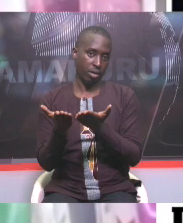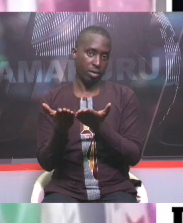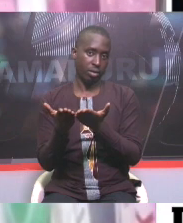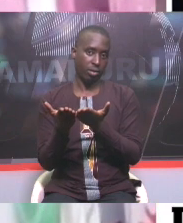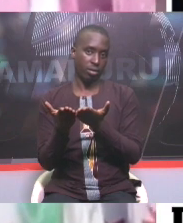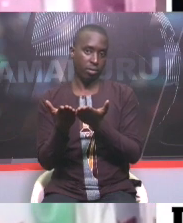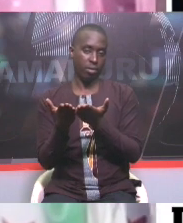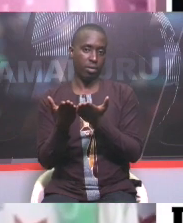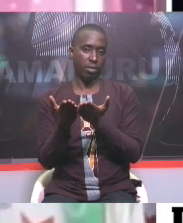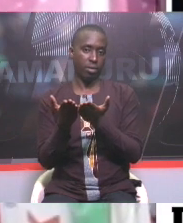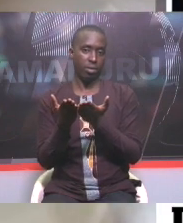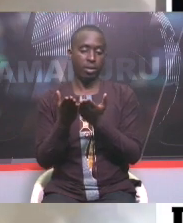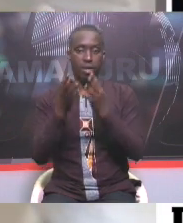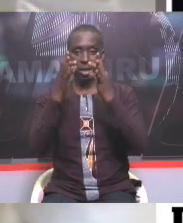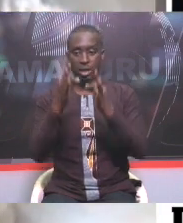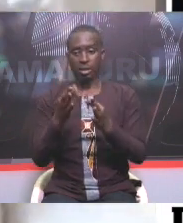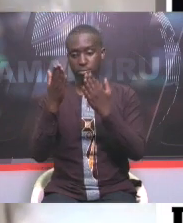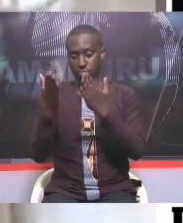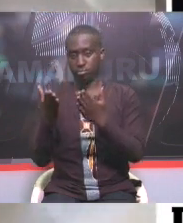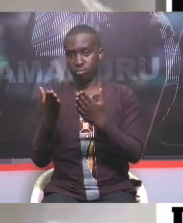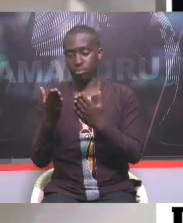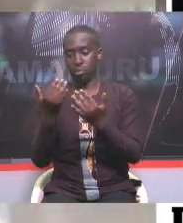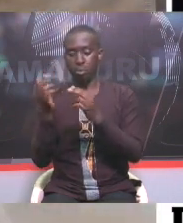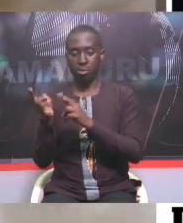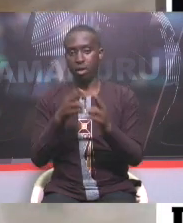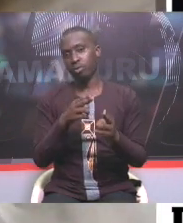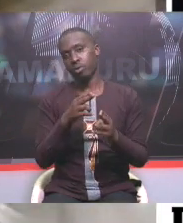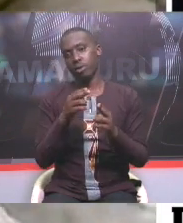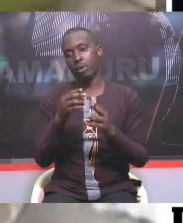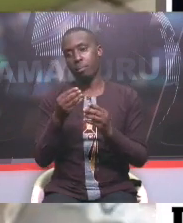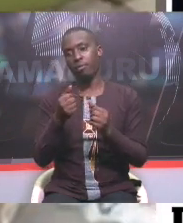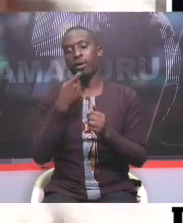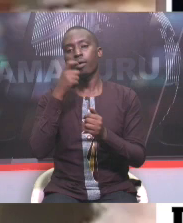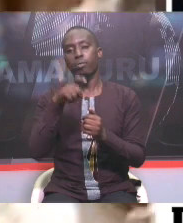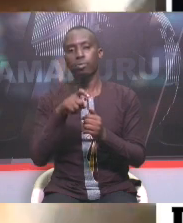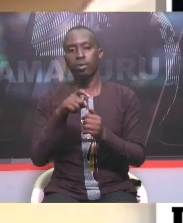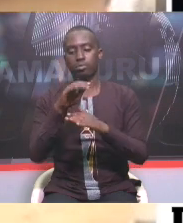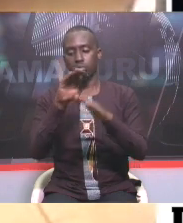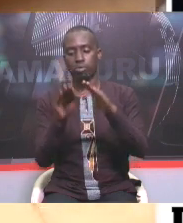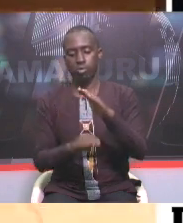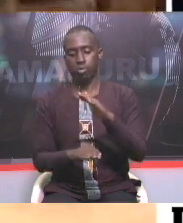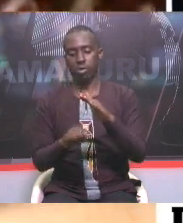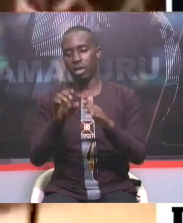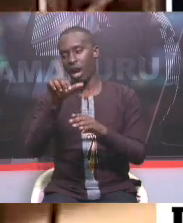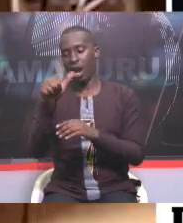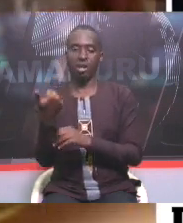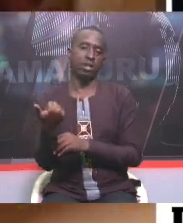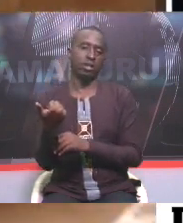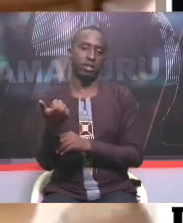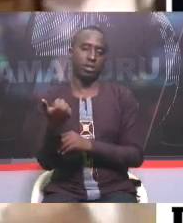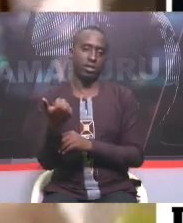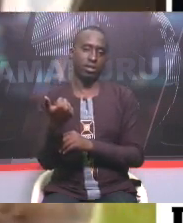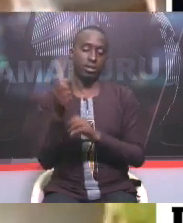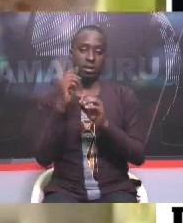Aha produce ikintu kiniki normaloma igiciro cyagombye kuba kiri munsi paraporo y'ahandi, iyo biri